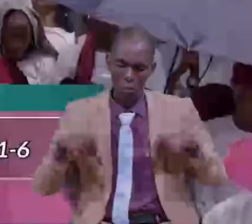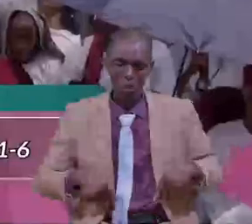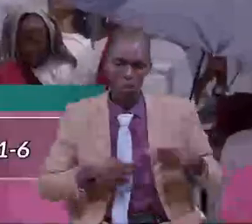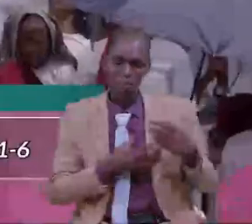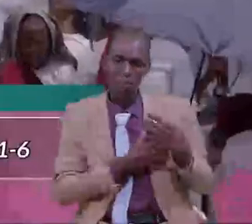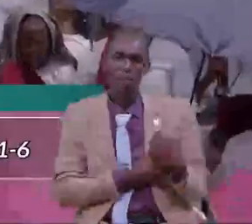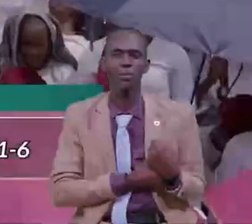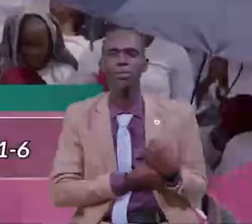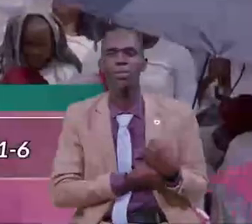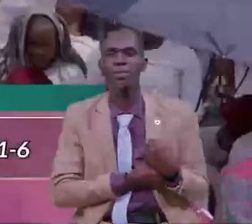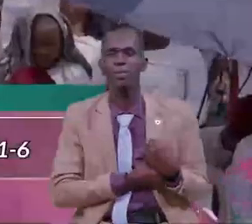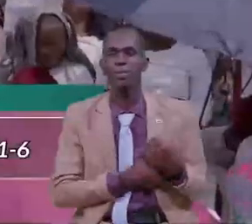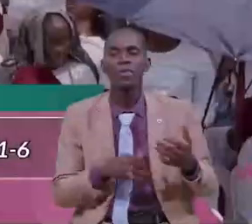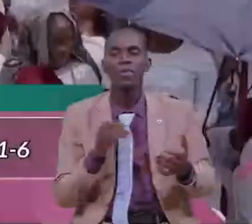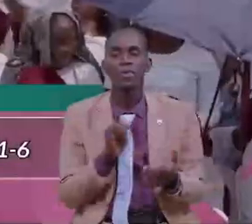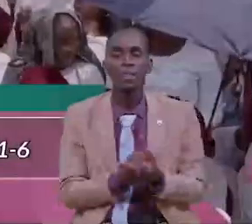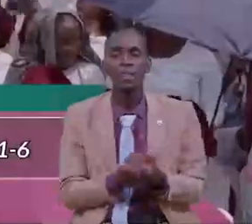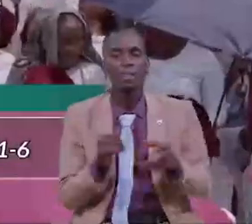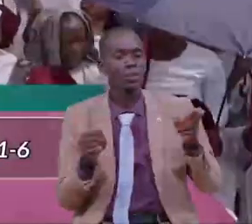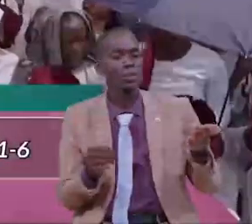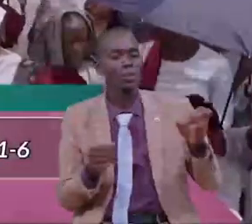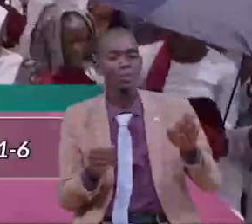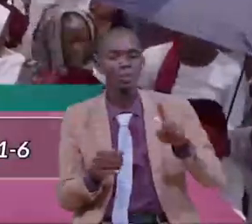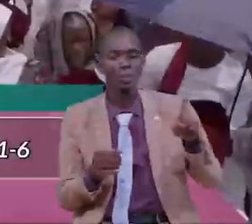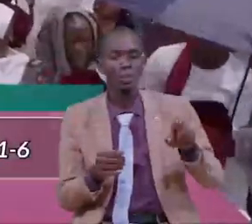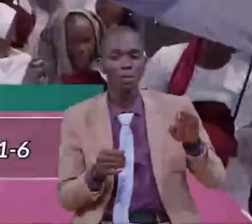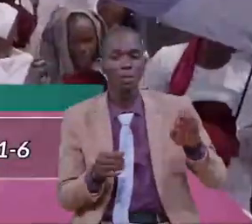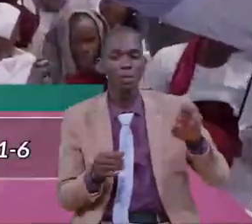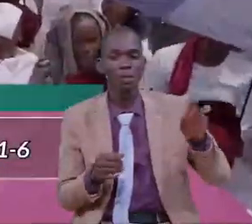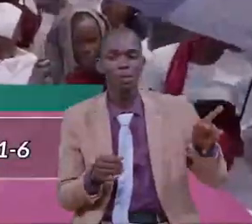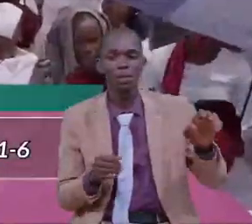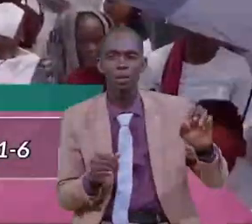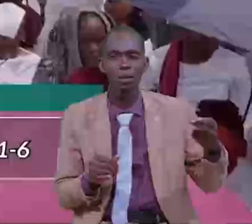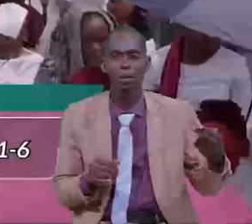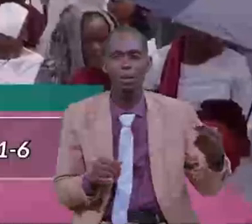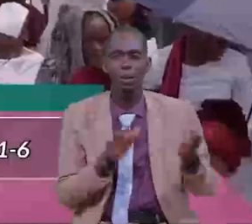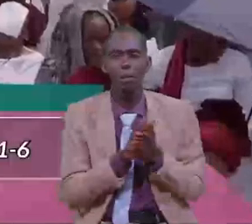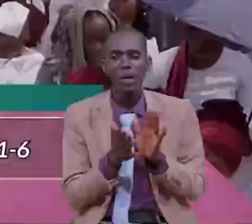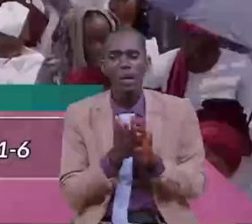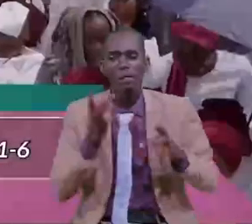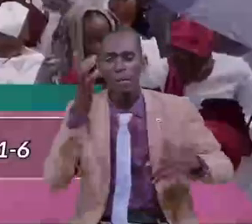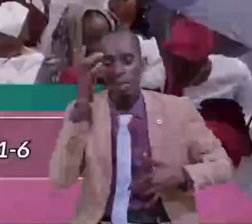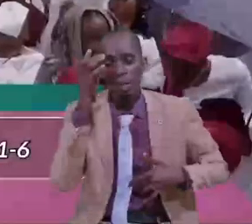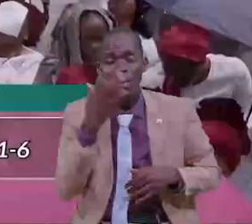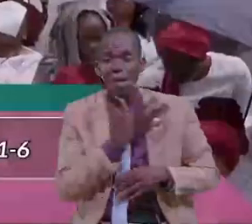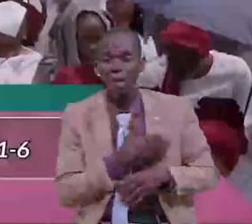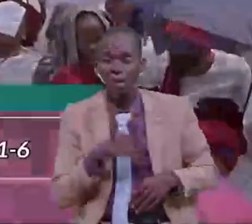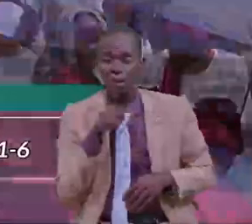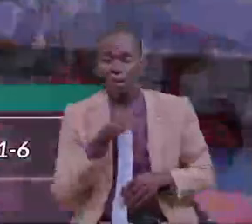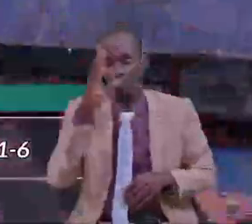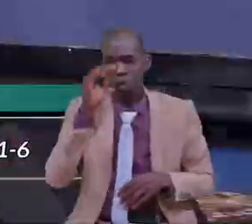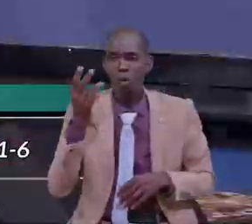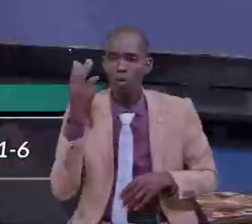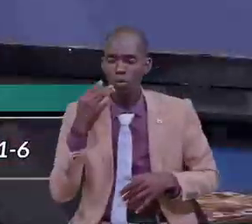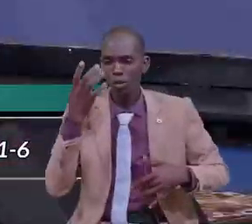La confiance personnelle d'Ézéchias. Il était tombé malade. Il était